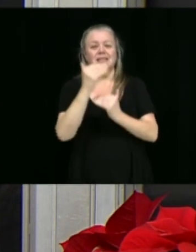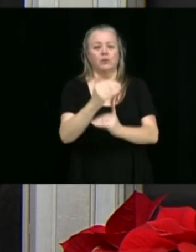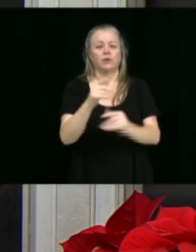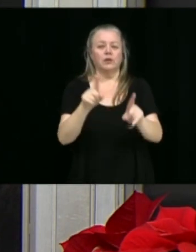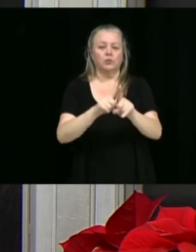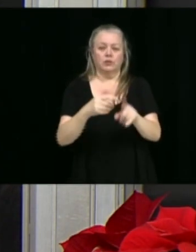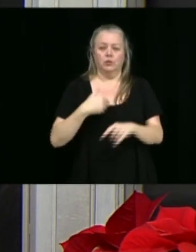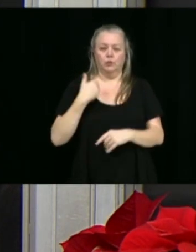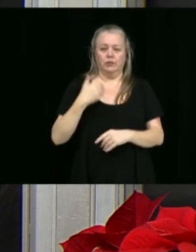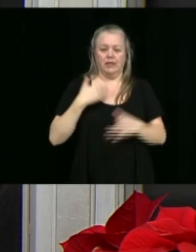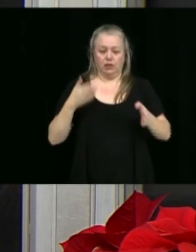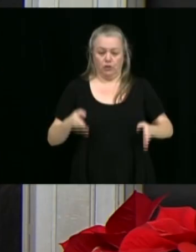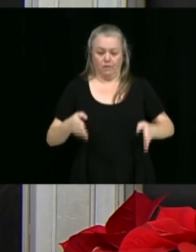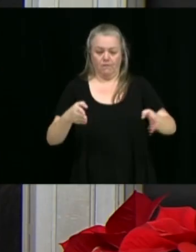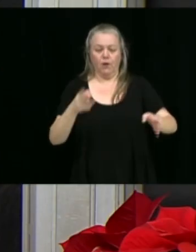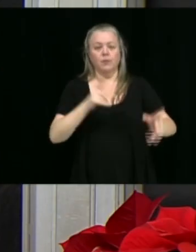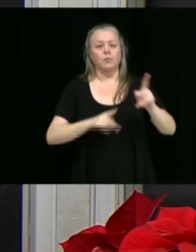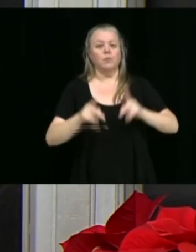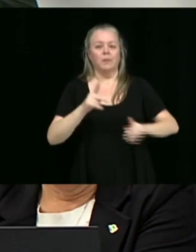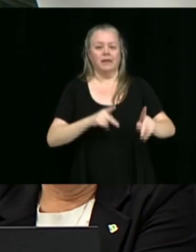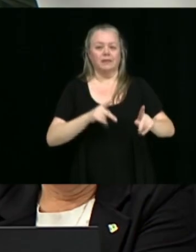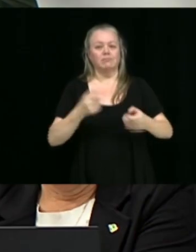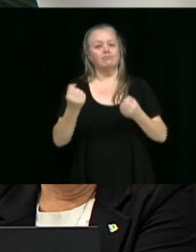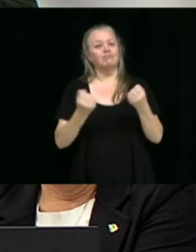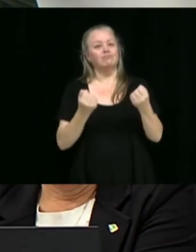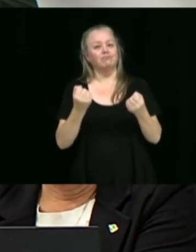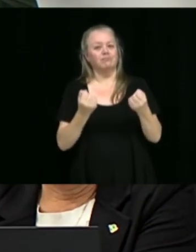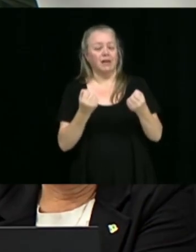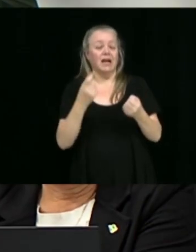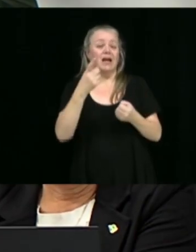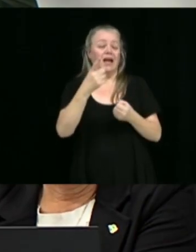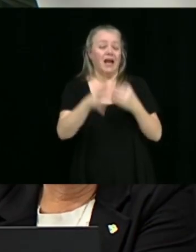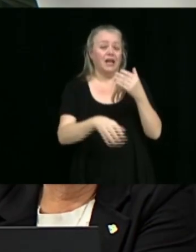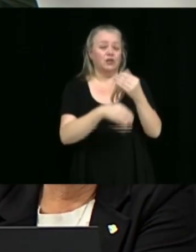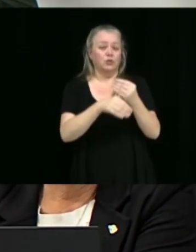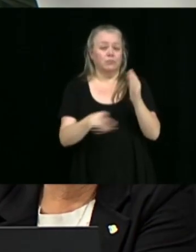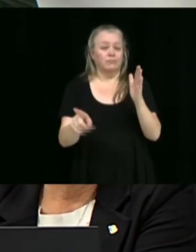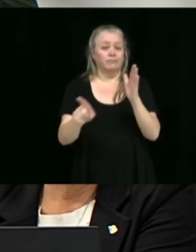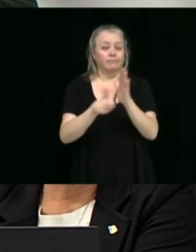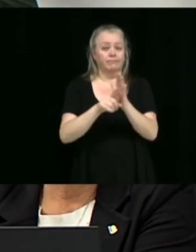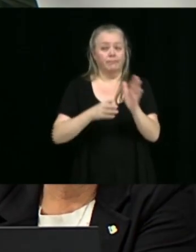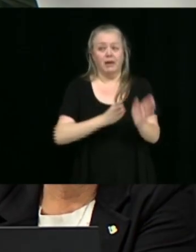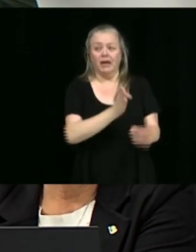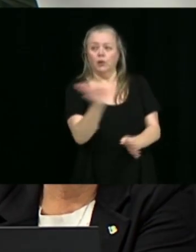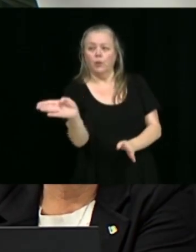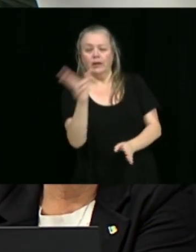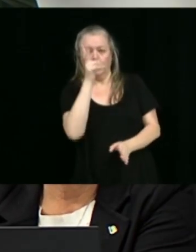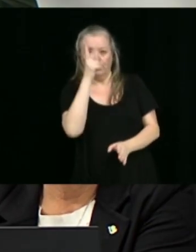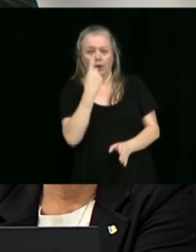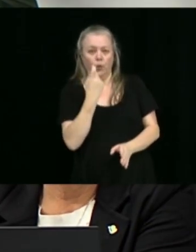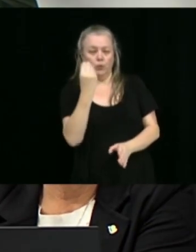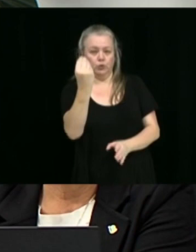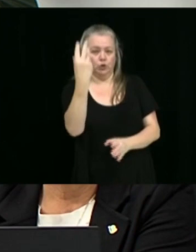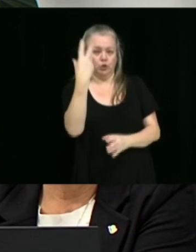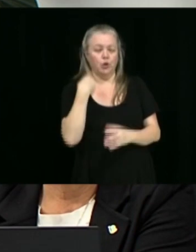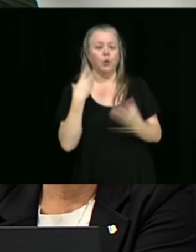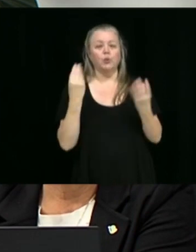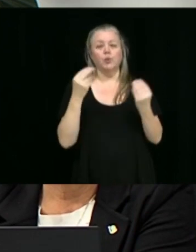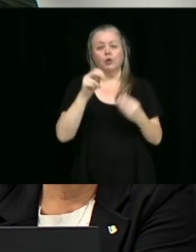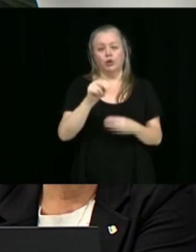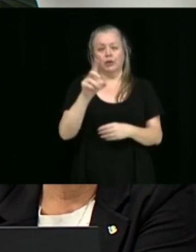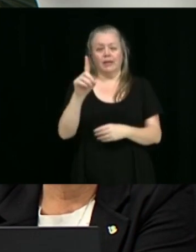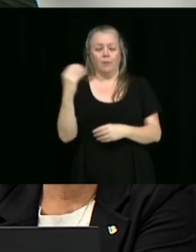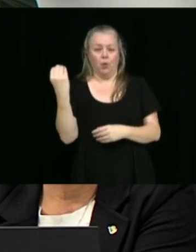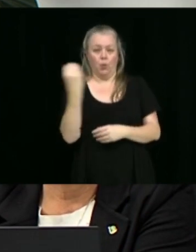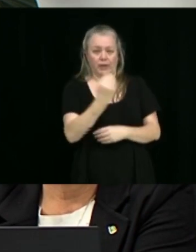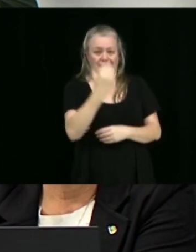voies publiques et des véhicules routiers. Il s'agit d'ajouter une interdiction de virage à droite à un feu rouge à l'intersection des rues Notre-Dame-Ouest et